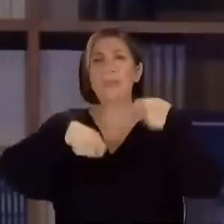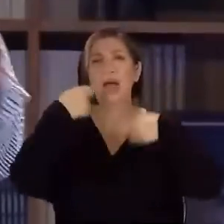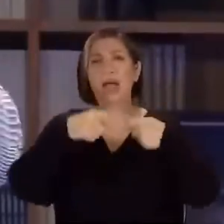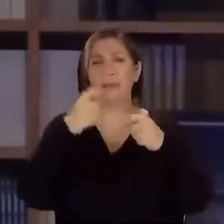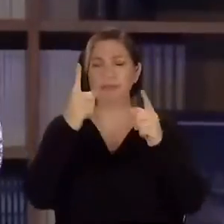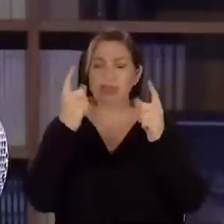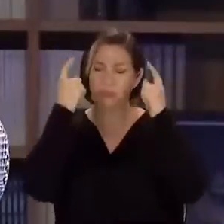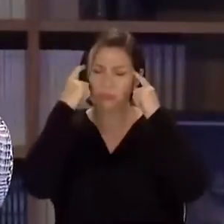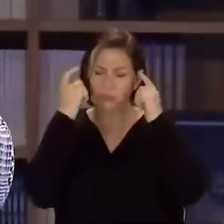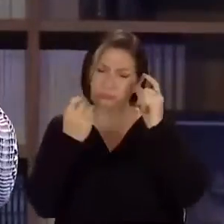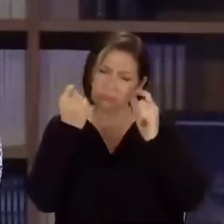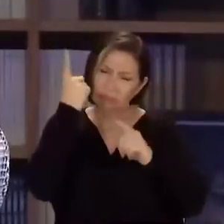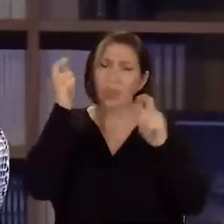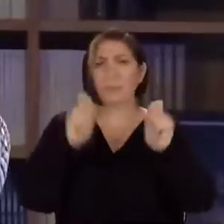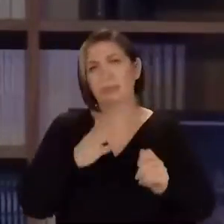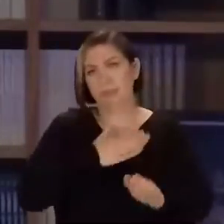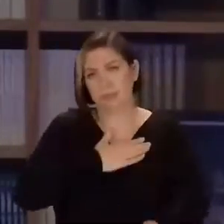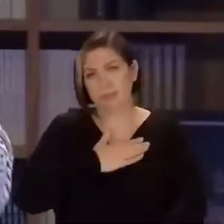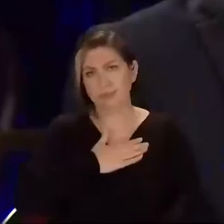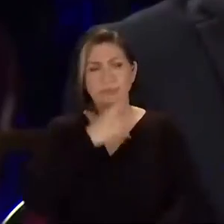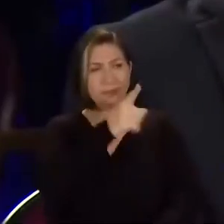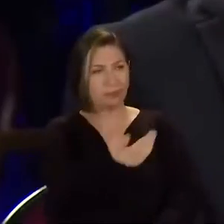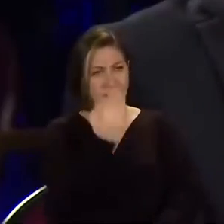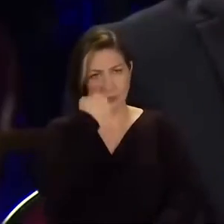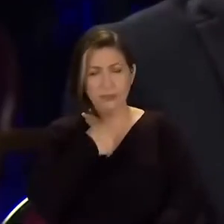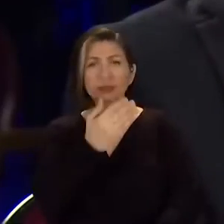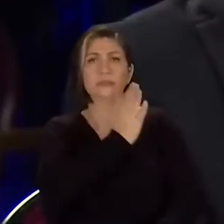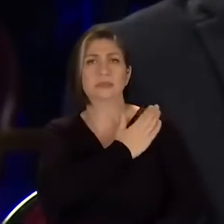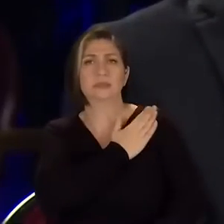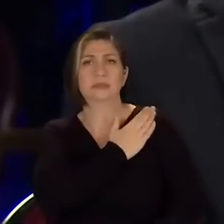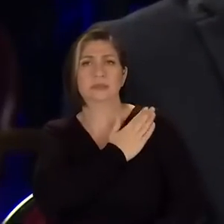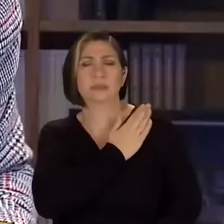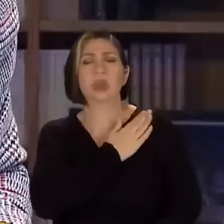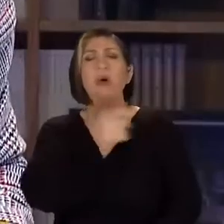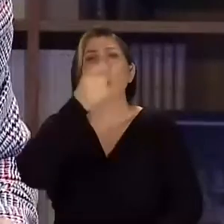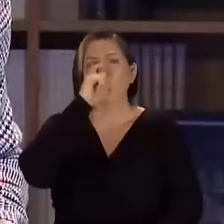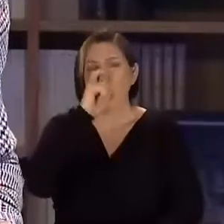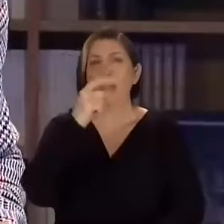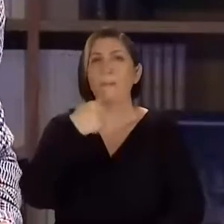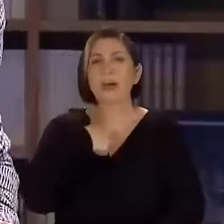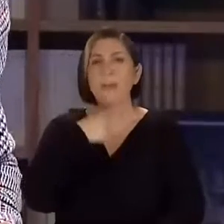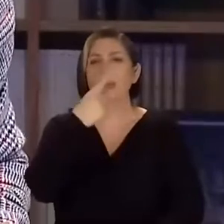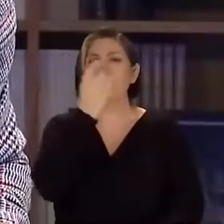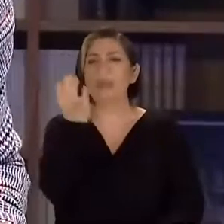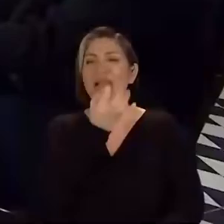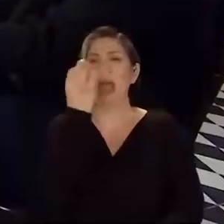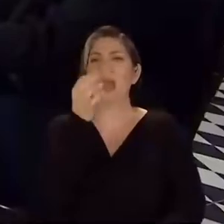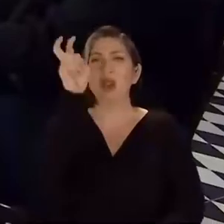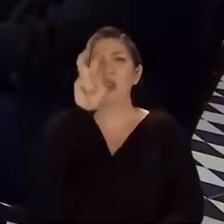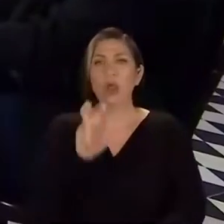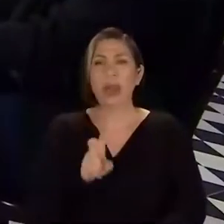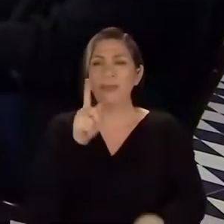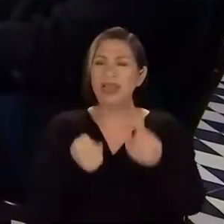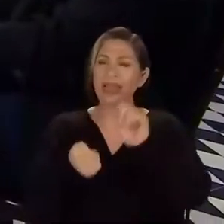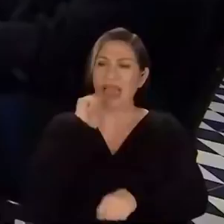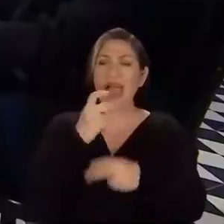gibilerden bir şekil ilan ettim. Ve siz bana geldiniz. Dediniz ki bana, Okan bana bir 1 milyar dolarlık